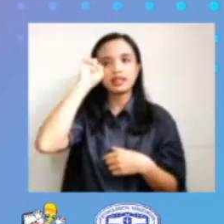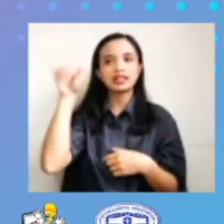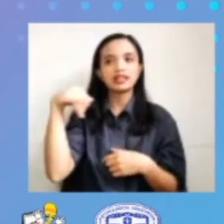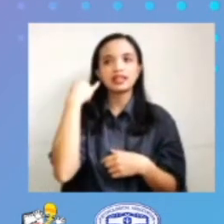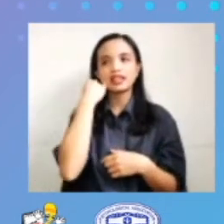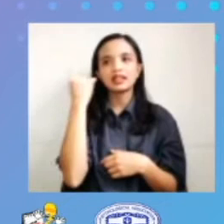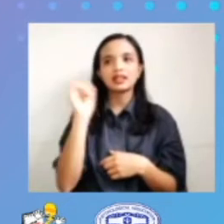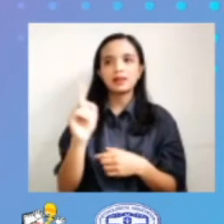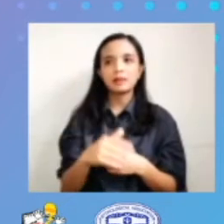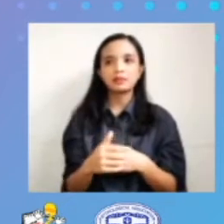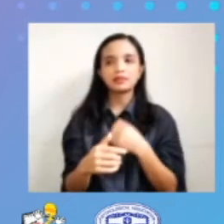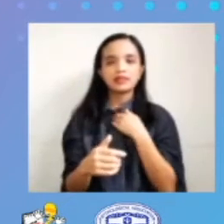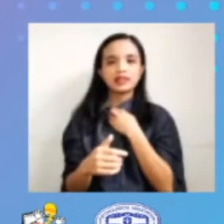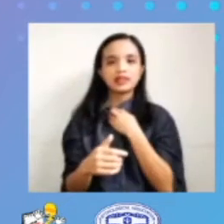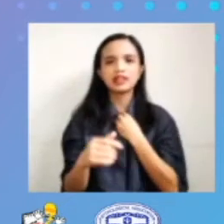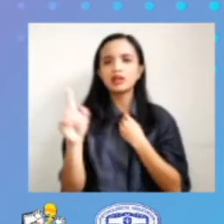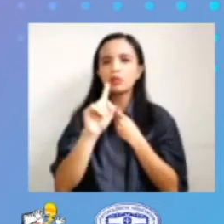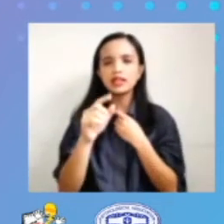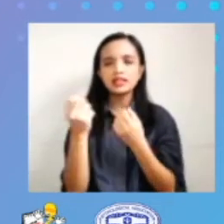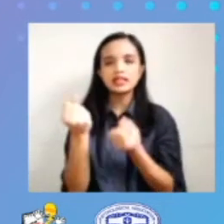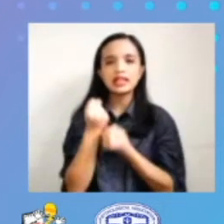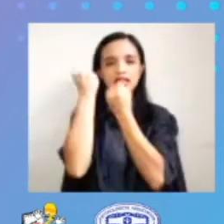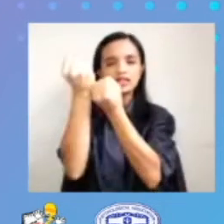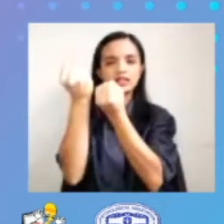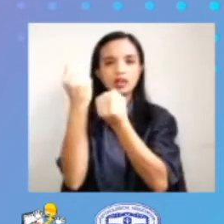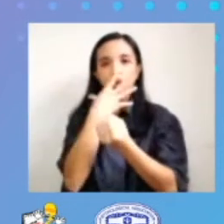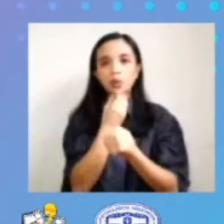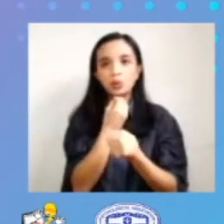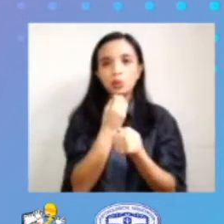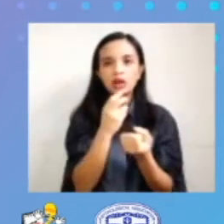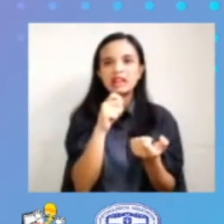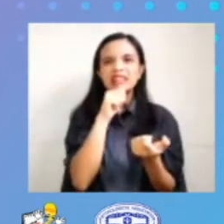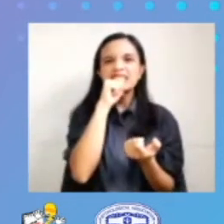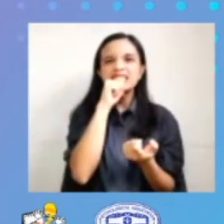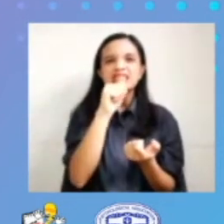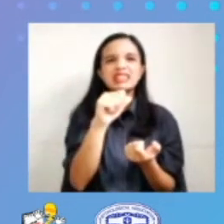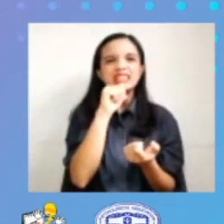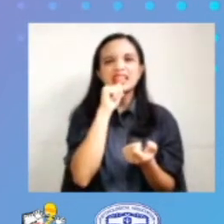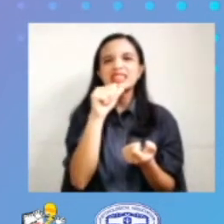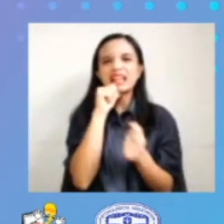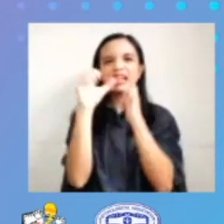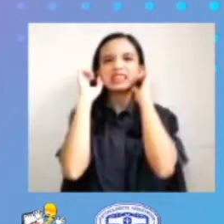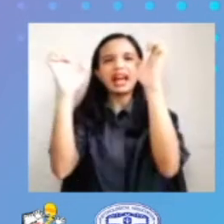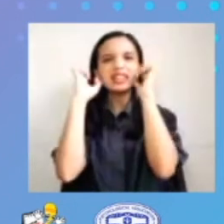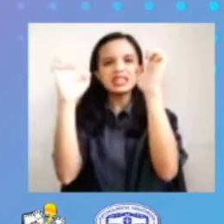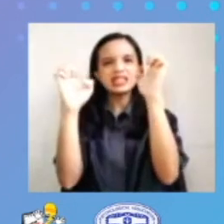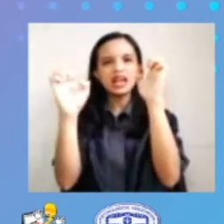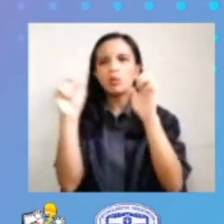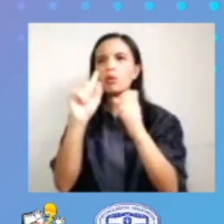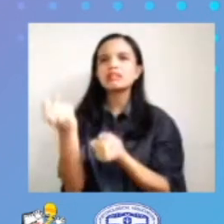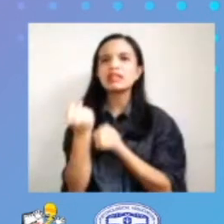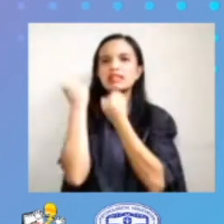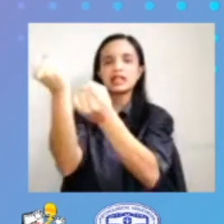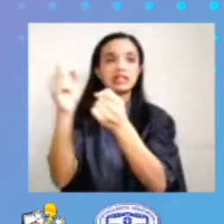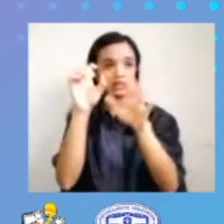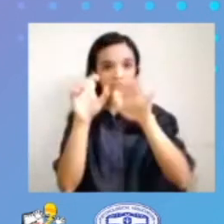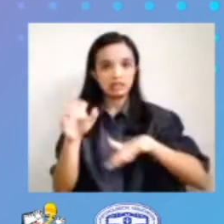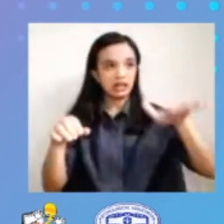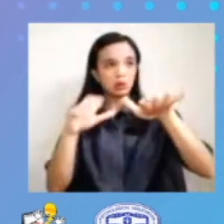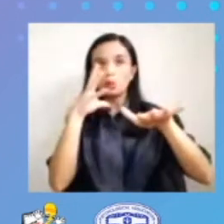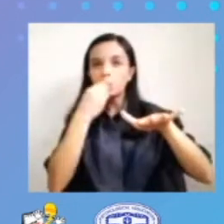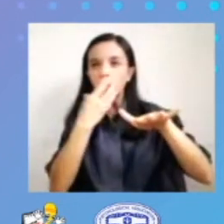Oo, Joseph. Oo, yan, sana kayanin ko. Pero Zumba muna. Ayan, in fairness, no, talagang yung